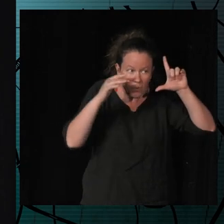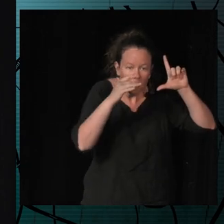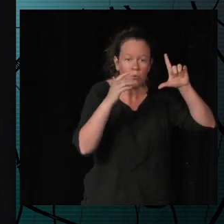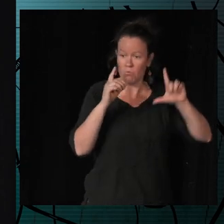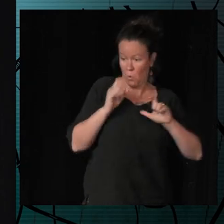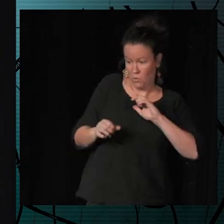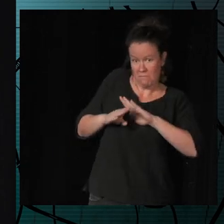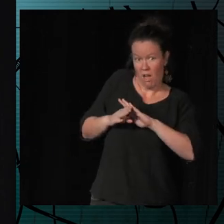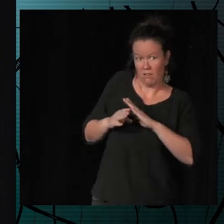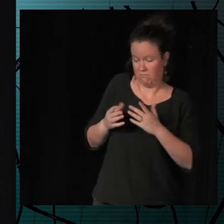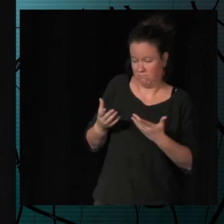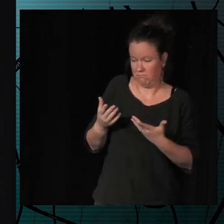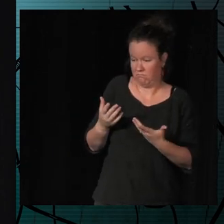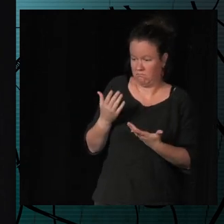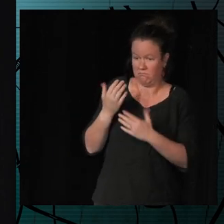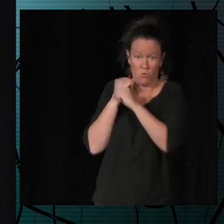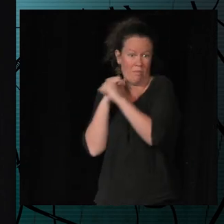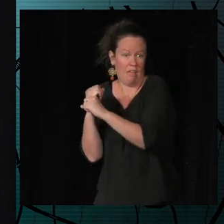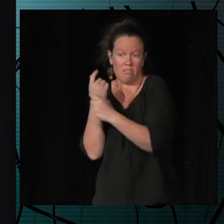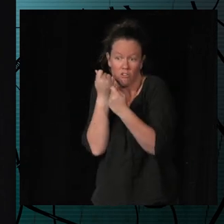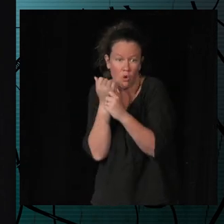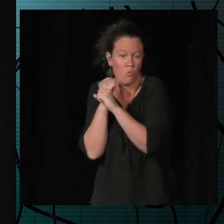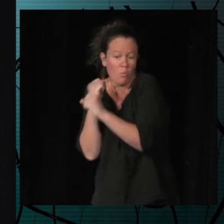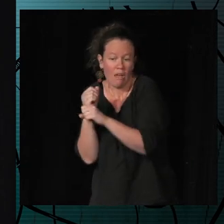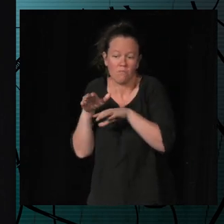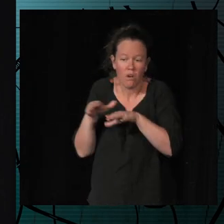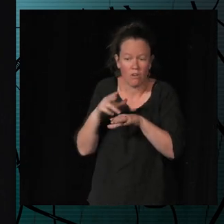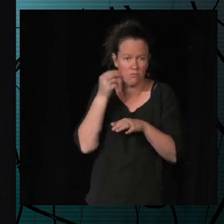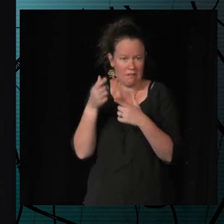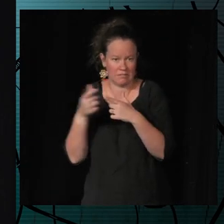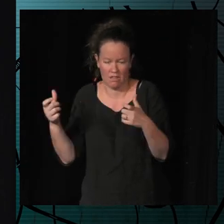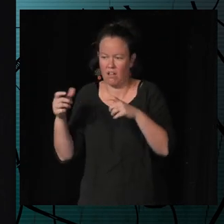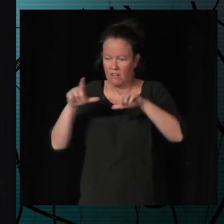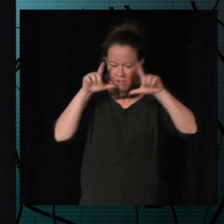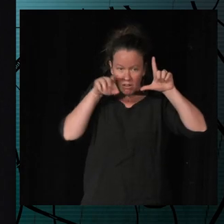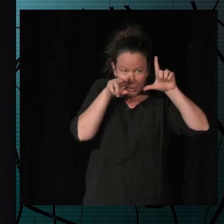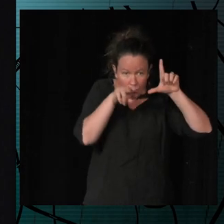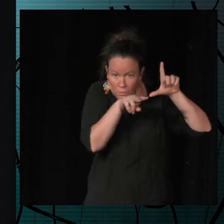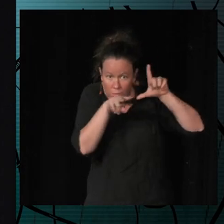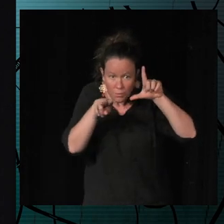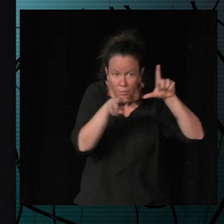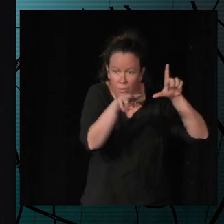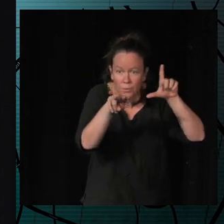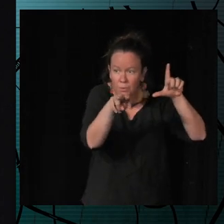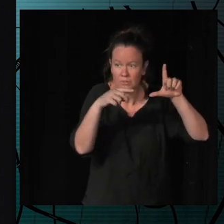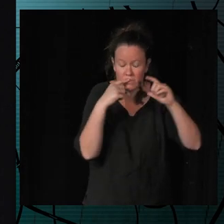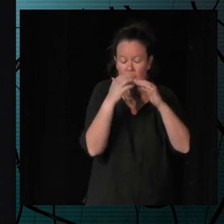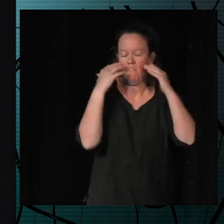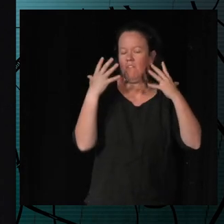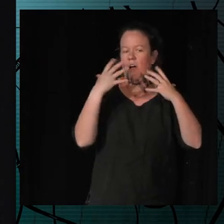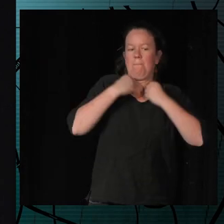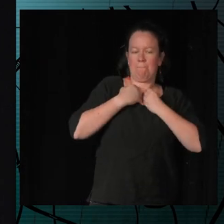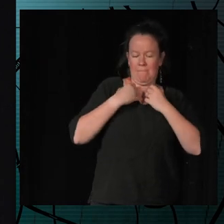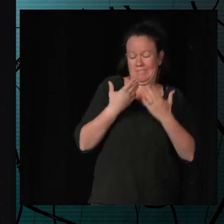de de mise en scène sur la vue subjective et va se nourrir de ça pour justement concevoir un un Resident Evil 7 qui casse un petit peu les